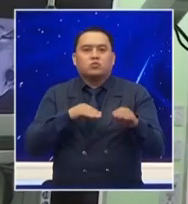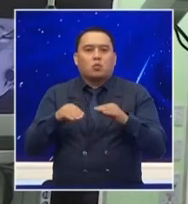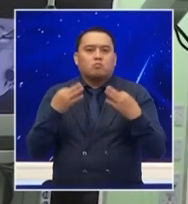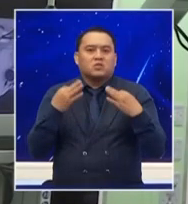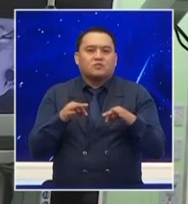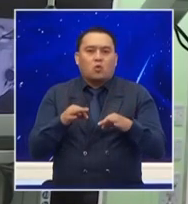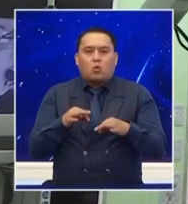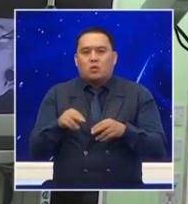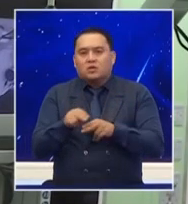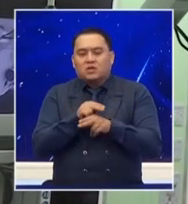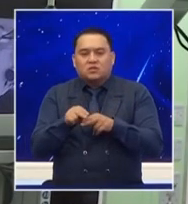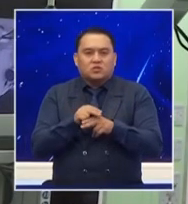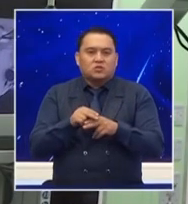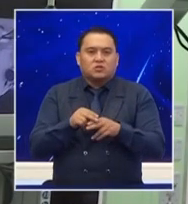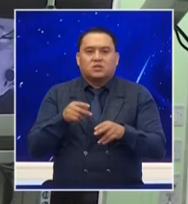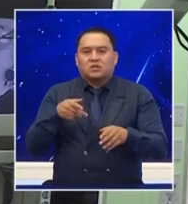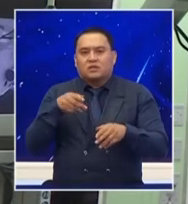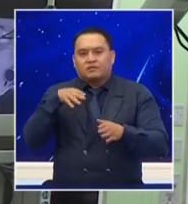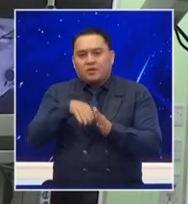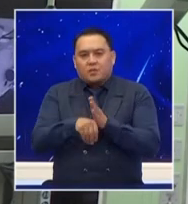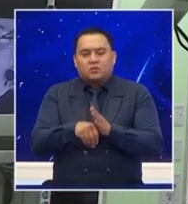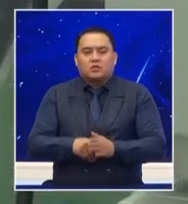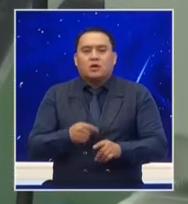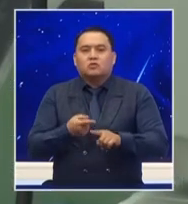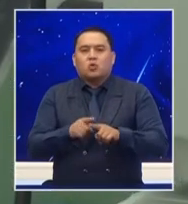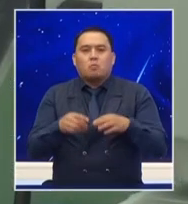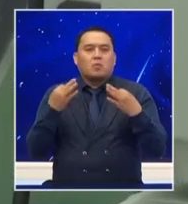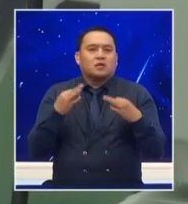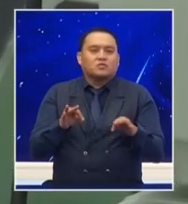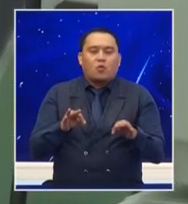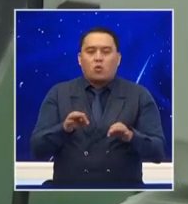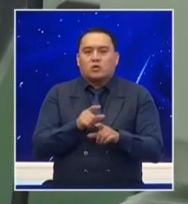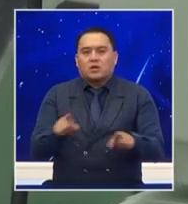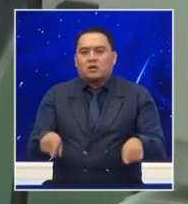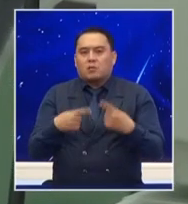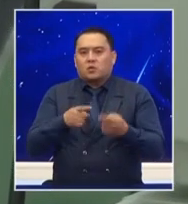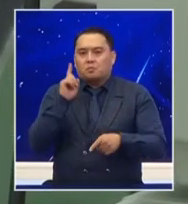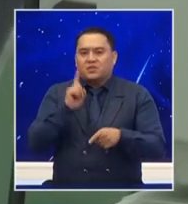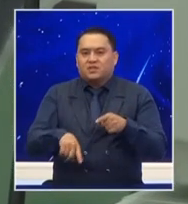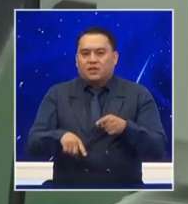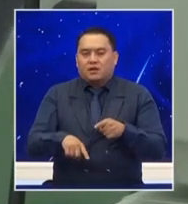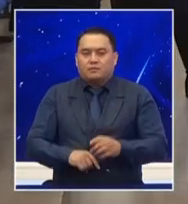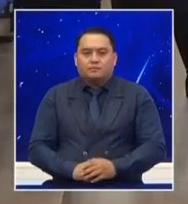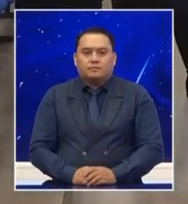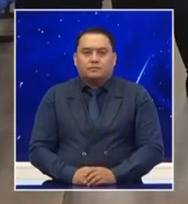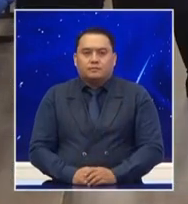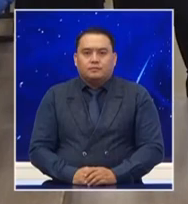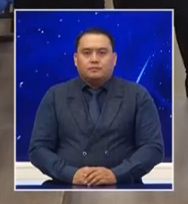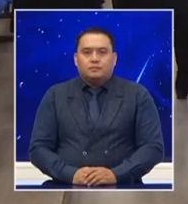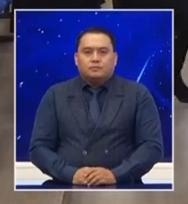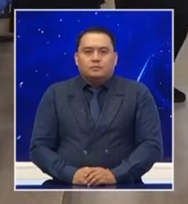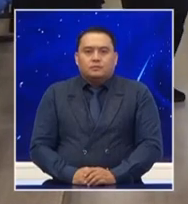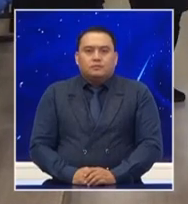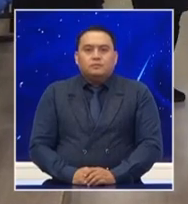позволит проводить операции с наименьшим хирургическим вмешательством, что позволит пациентам реабилитироваться намного быстрее. Есть